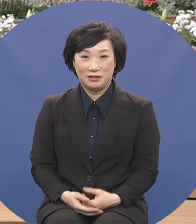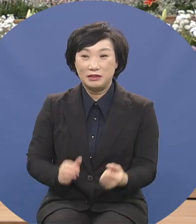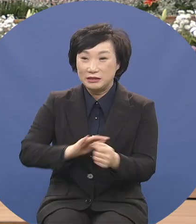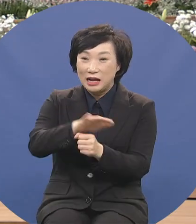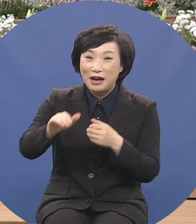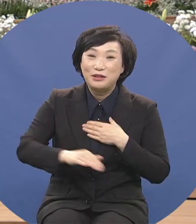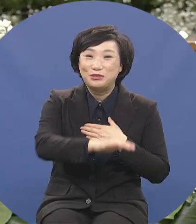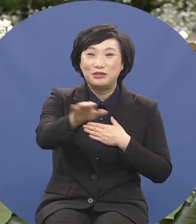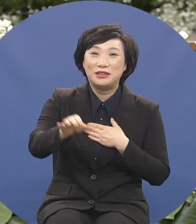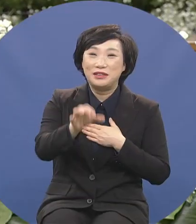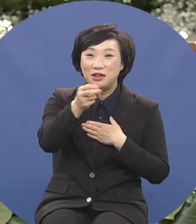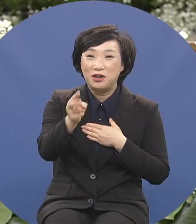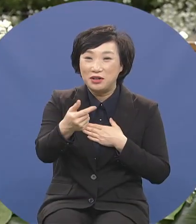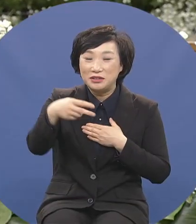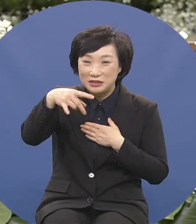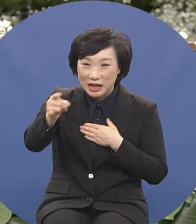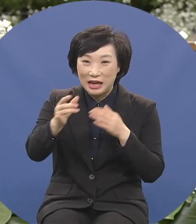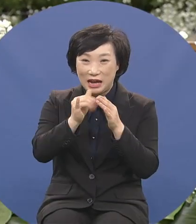사랑하는 연세가족이요,